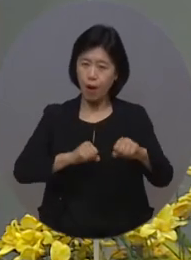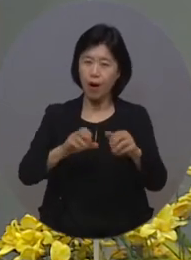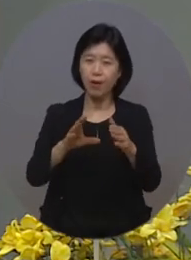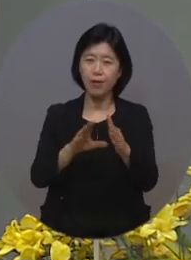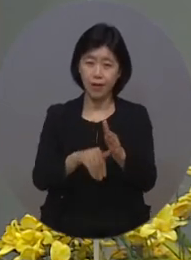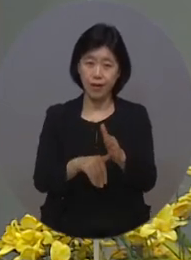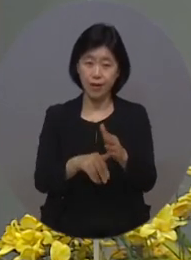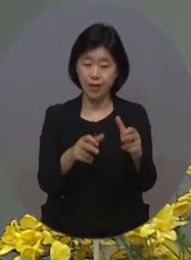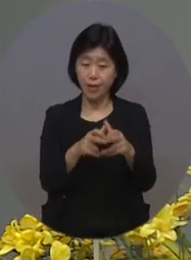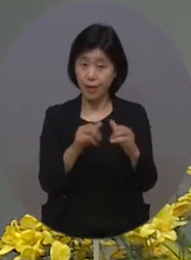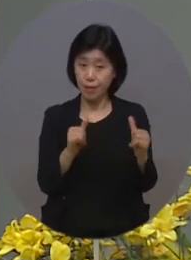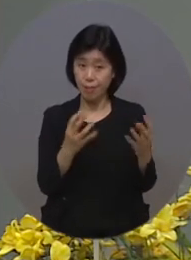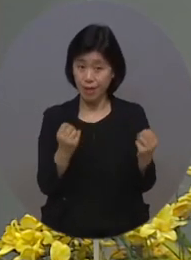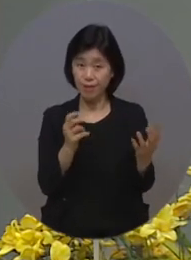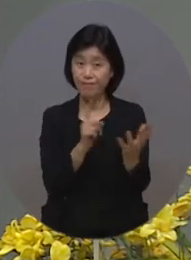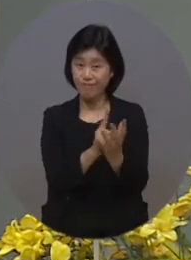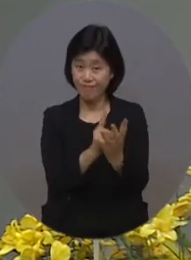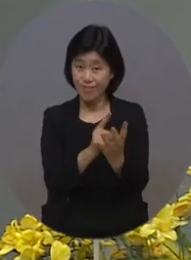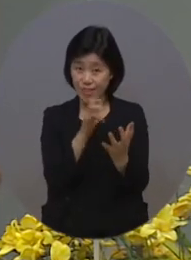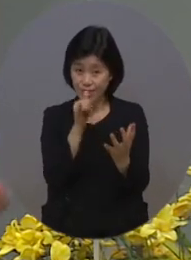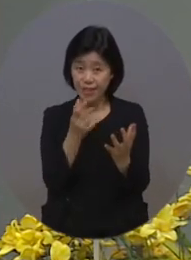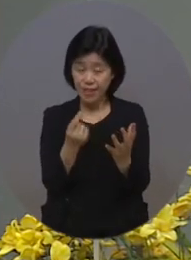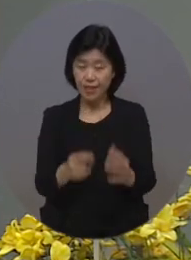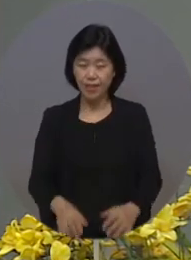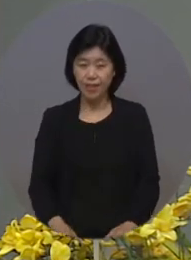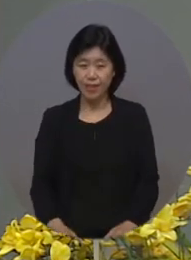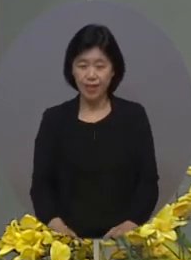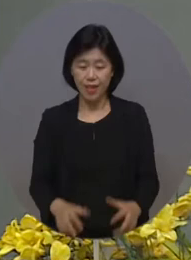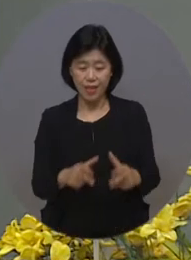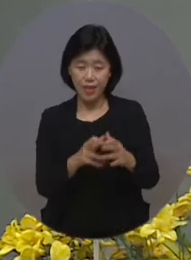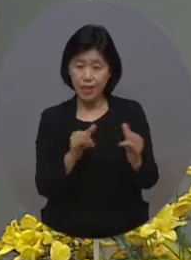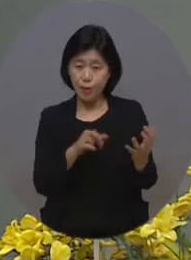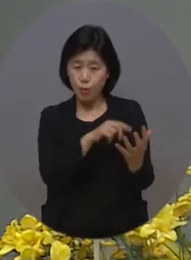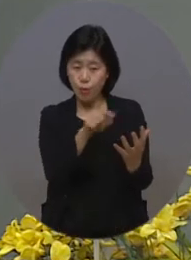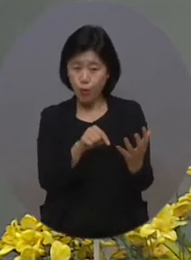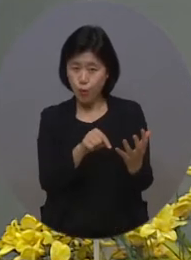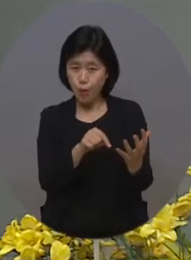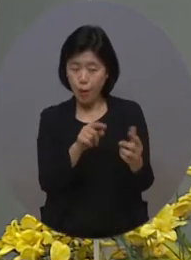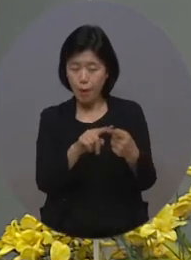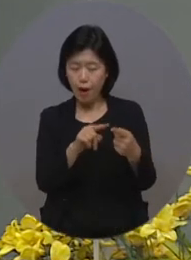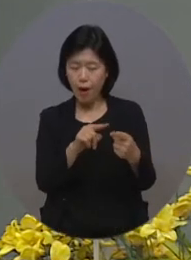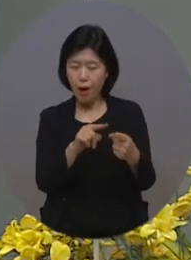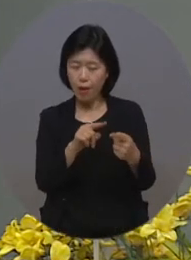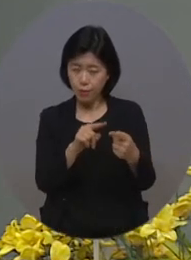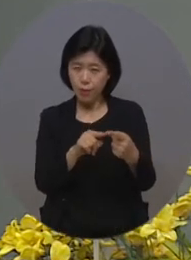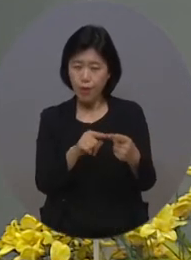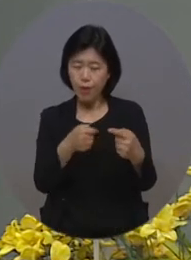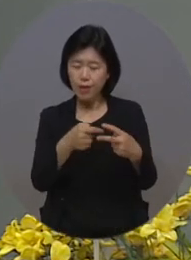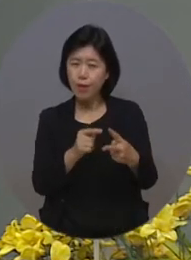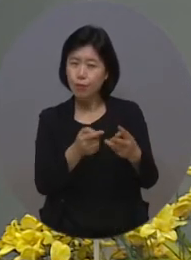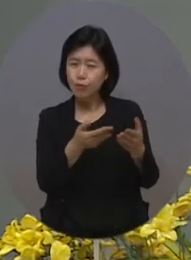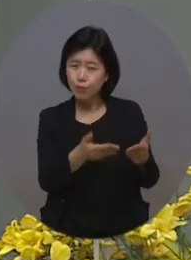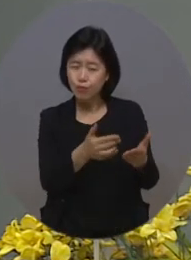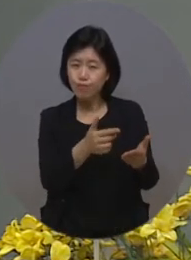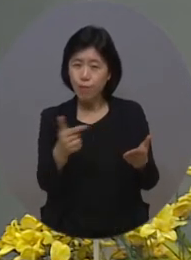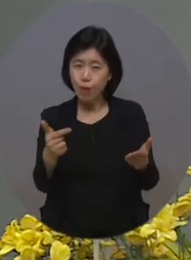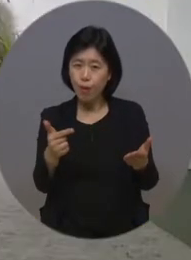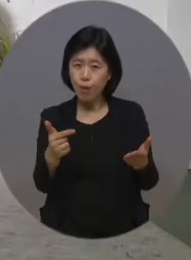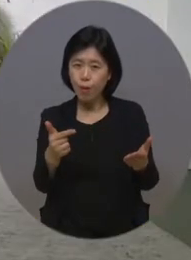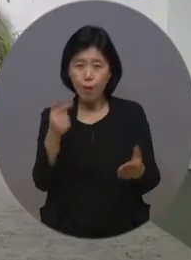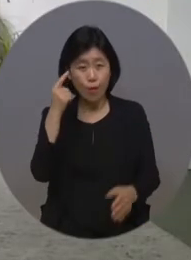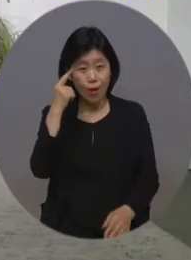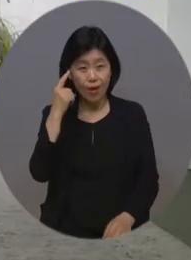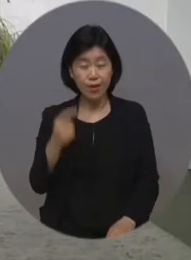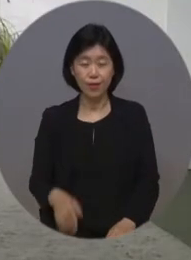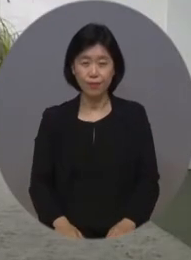분들하고 접촉을 하셨잖아요 그분들의 마음을 많이 읽어 주셨는데 에 그중에 기억나는 게 때문에 어떤 게 있을까요 멀리